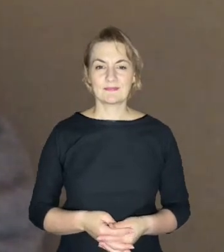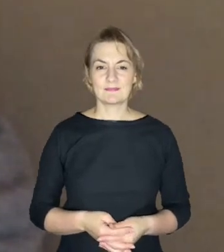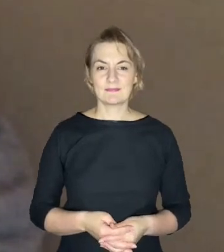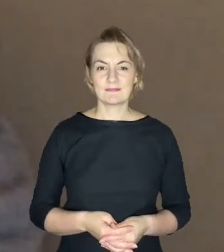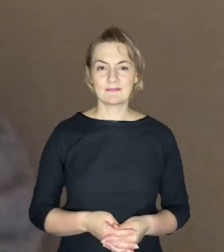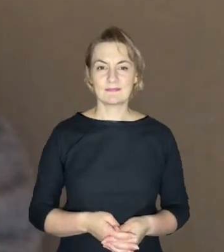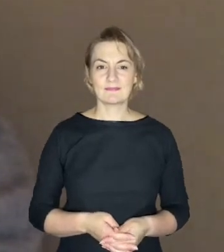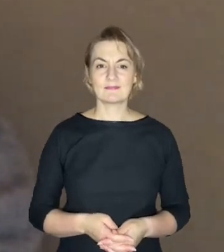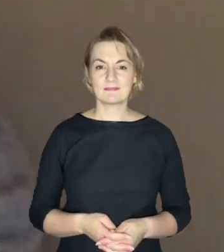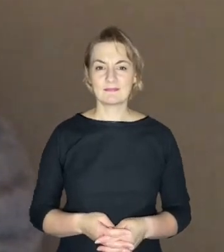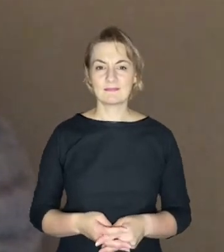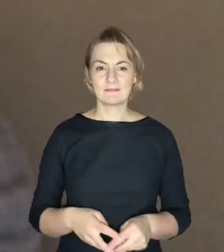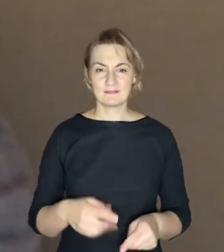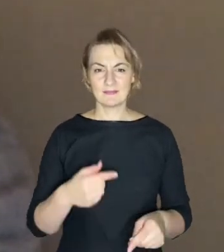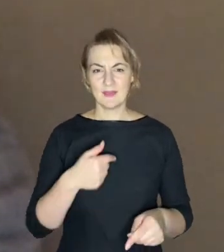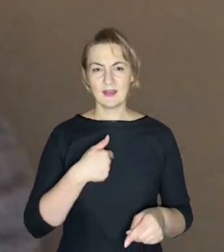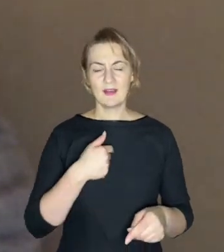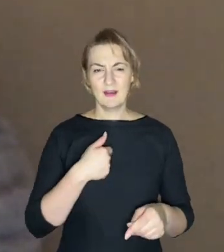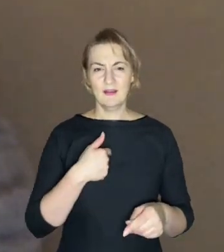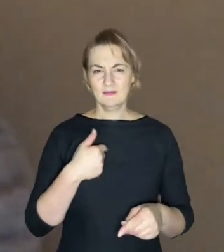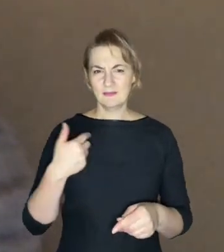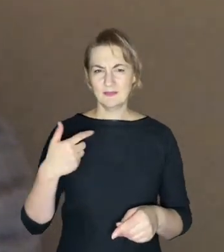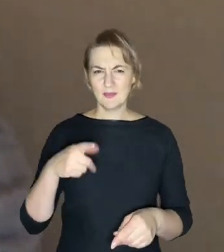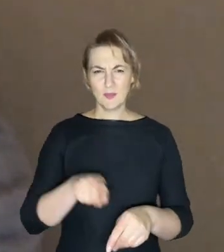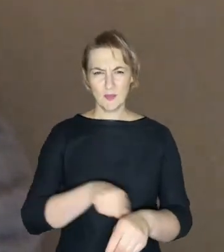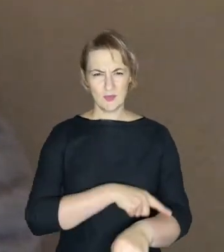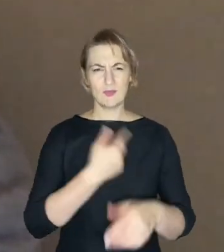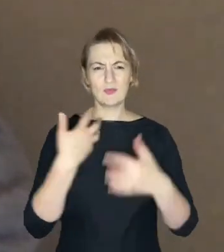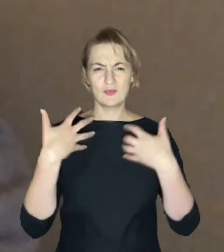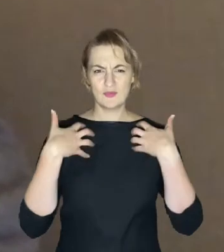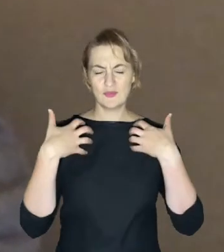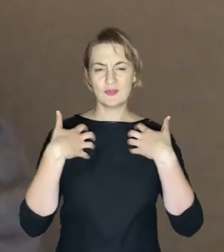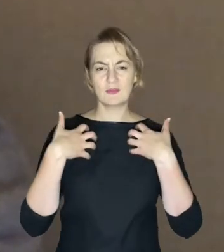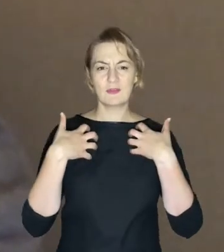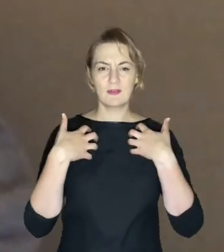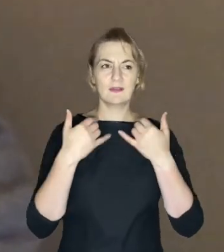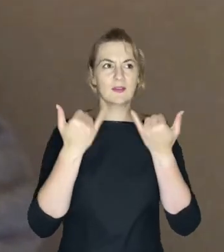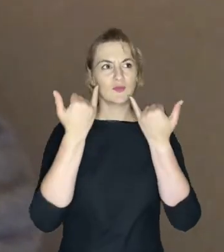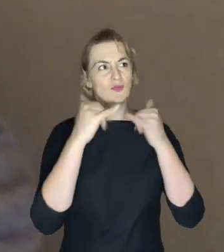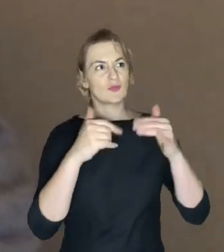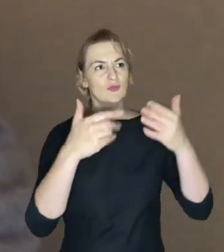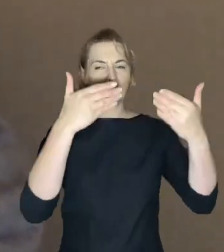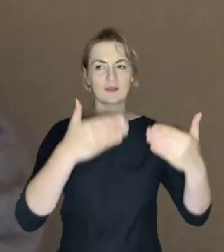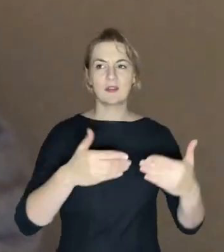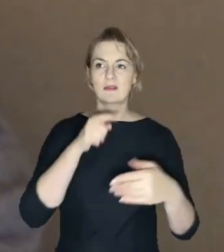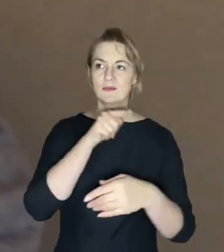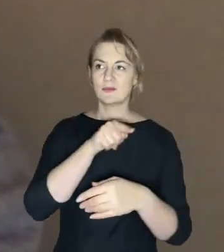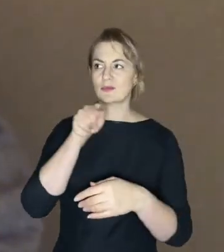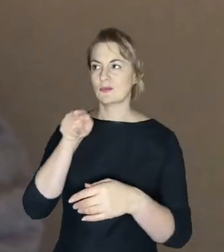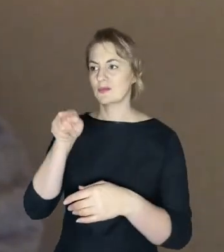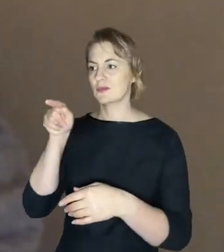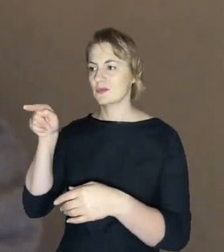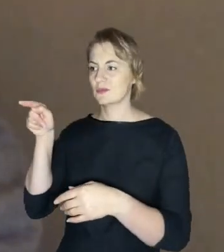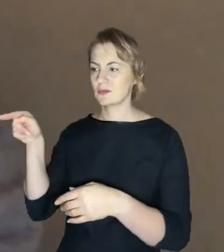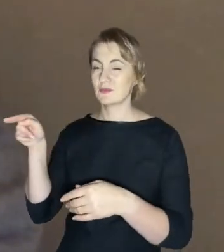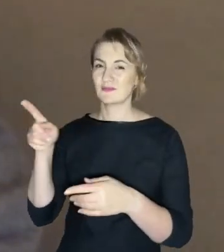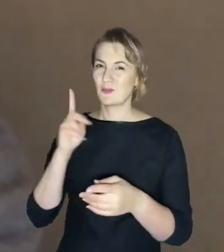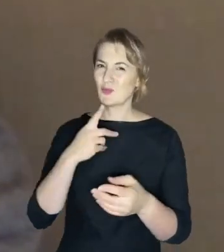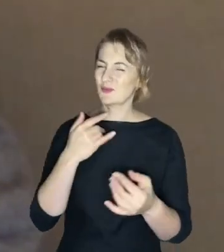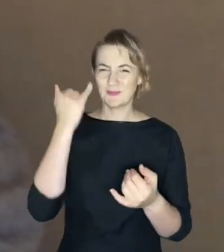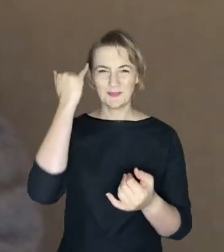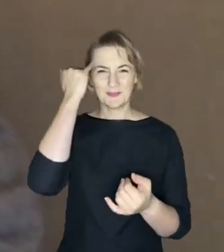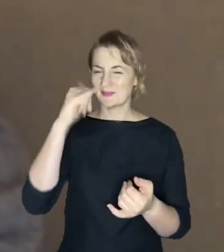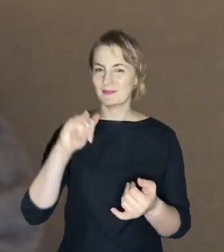też przystawiałem te drabiny do różnych ścian i musiałem potem je jakoś